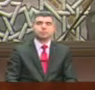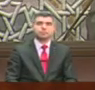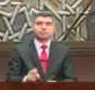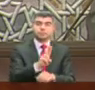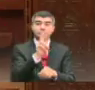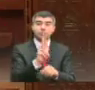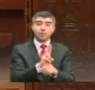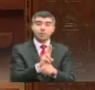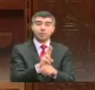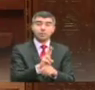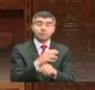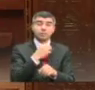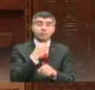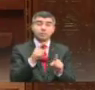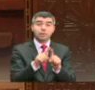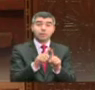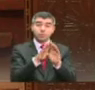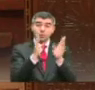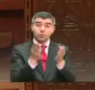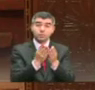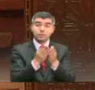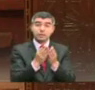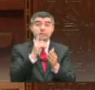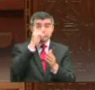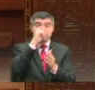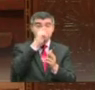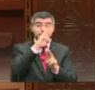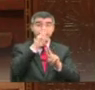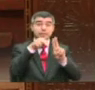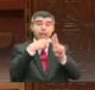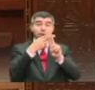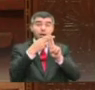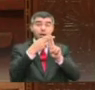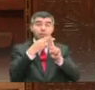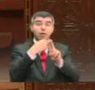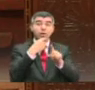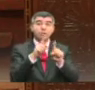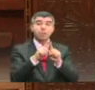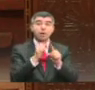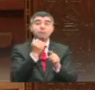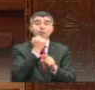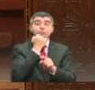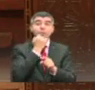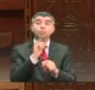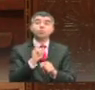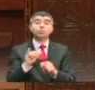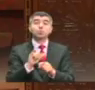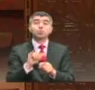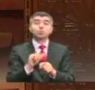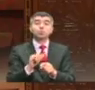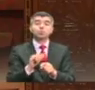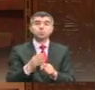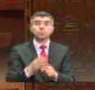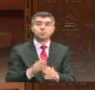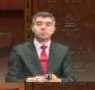السؤال مطروح بهذا الشكل العام من الصعب علي أنني نجاوب عليه. شنو هي الخروقات بالضبط اللي كتكلموا عليها وأين؟